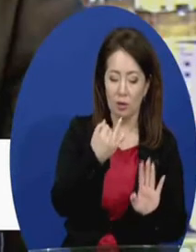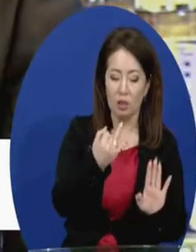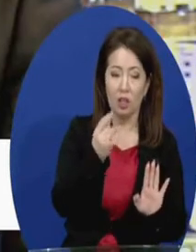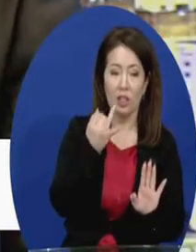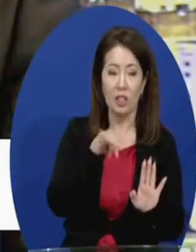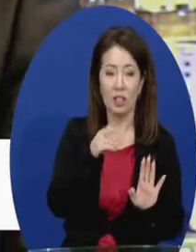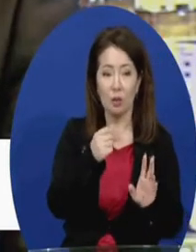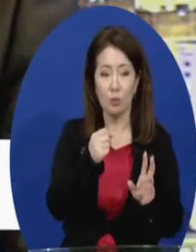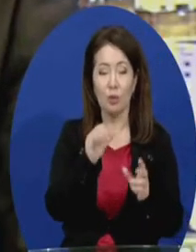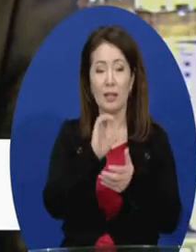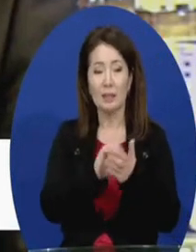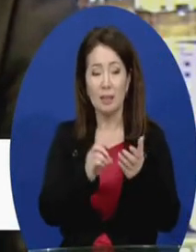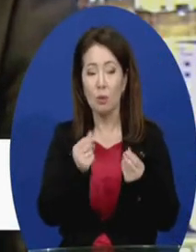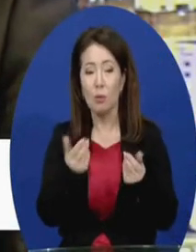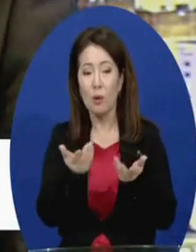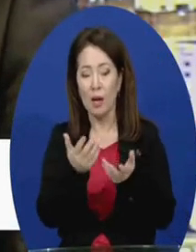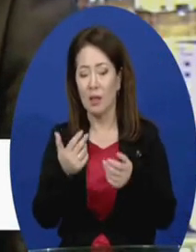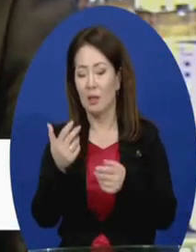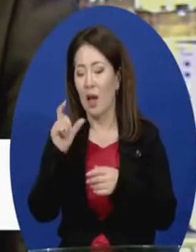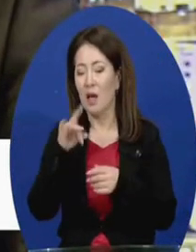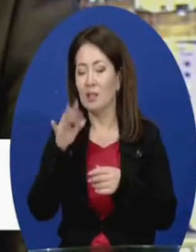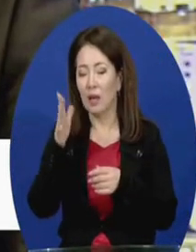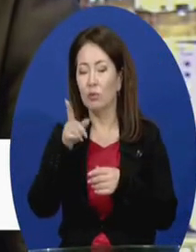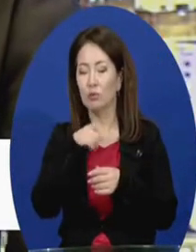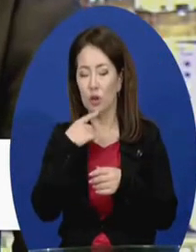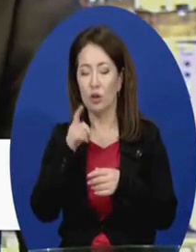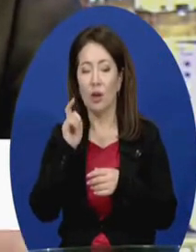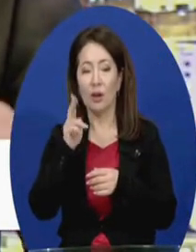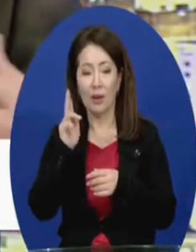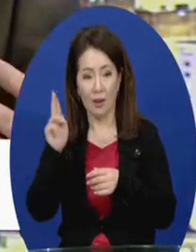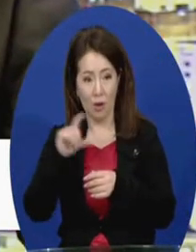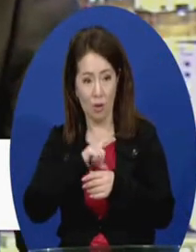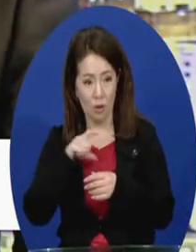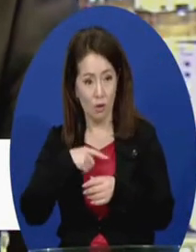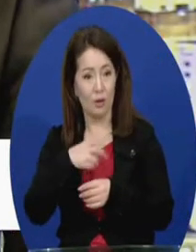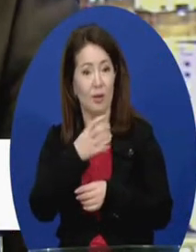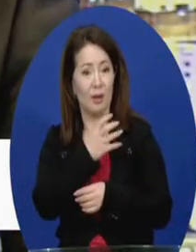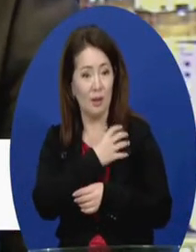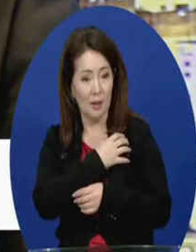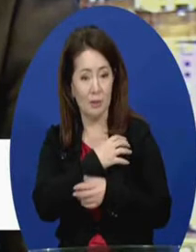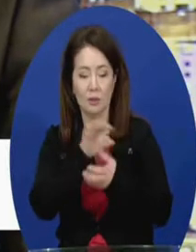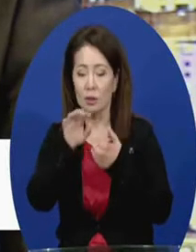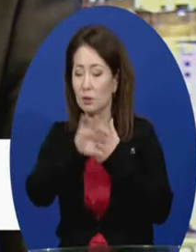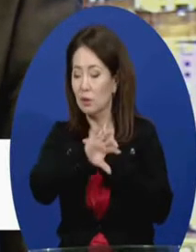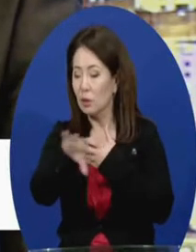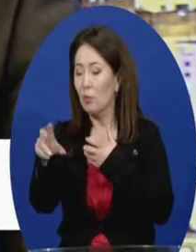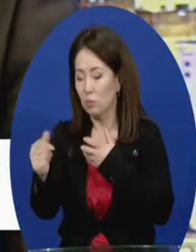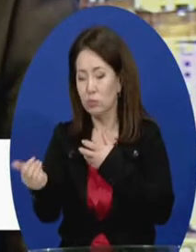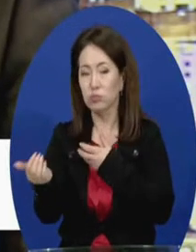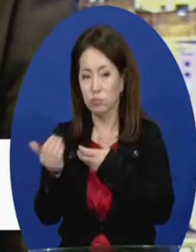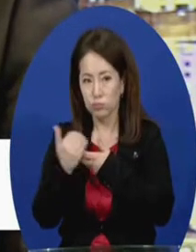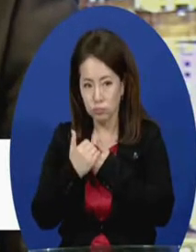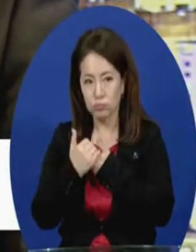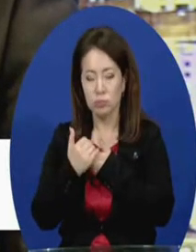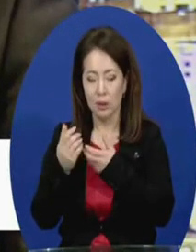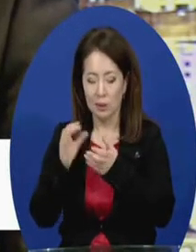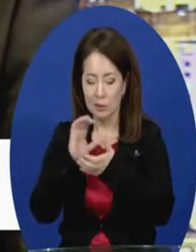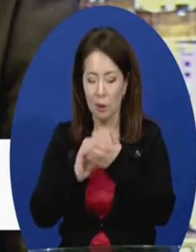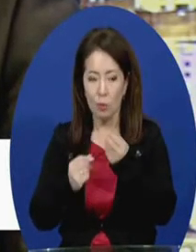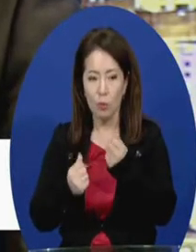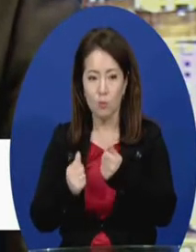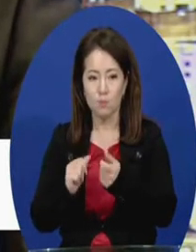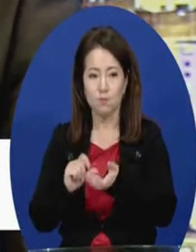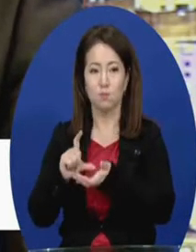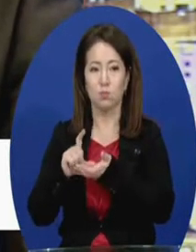төгрөгийн санхүүжилт нь Эрдэнэс 5 толгой хувьцаат компани өөрөө болон бусад санхүүгийн хүсвэрээ санхүүжүүлэх ийм зорилготойгоор